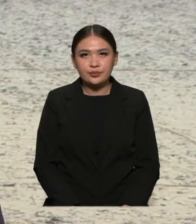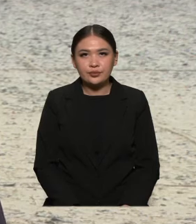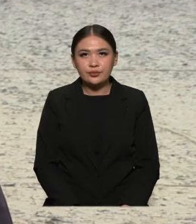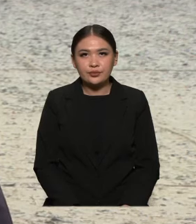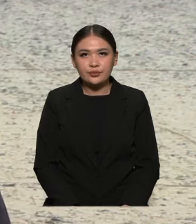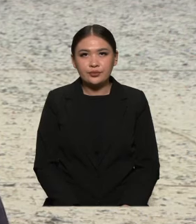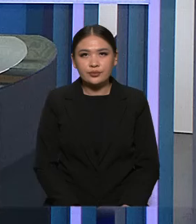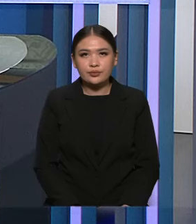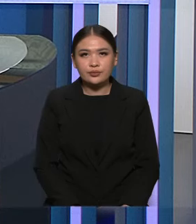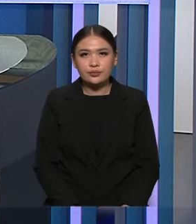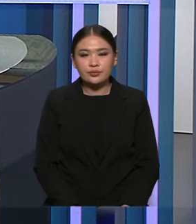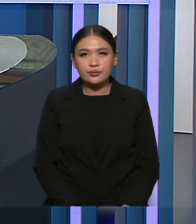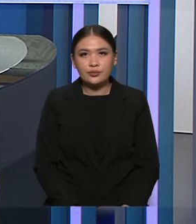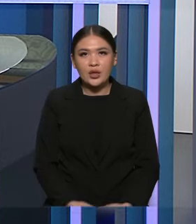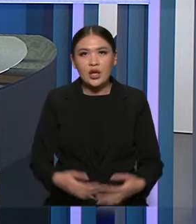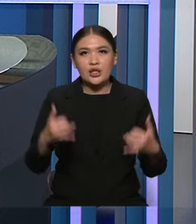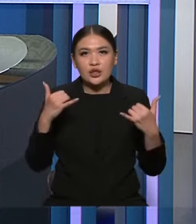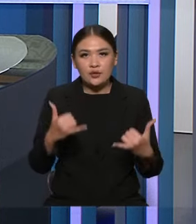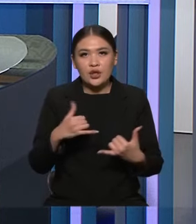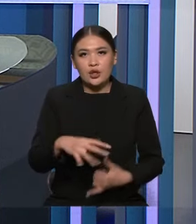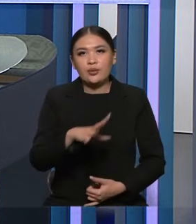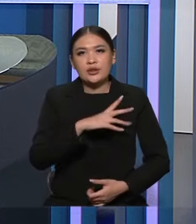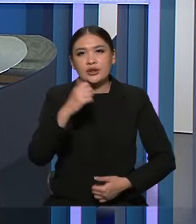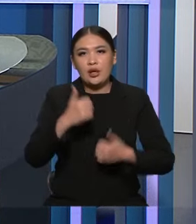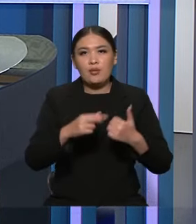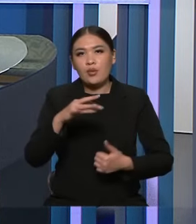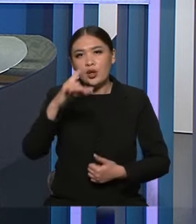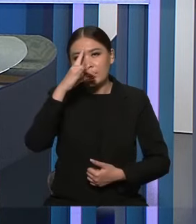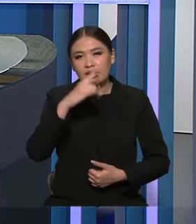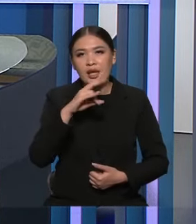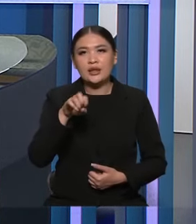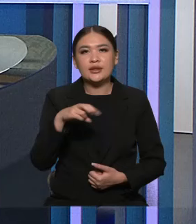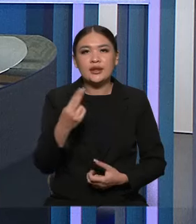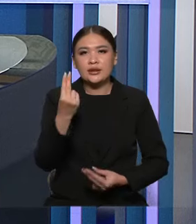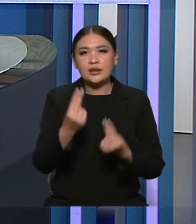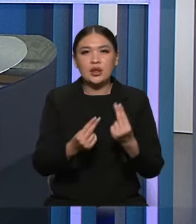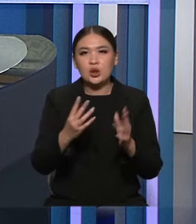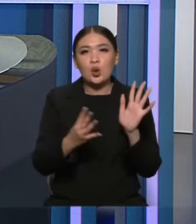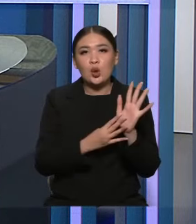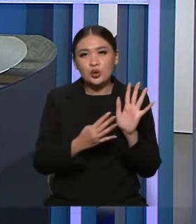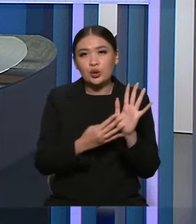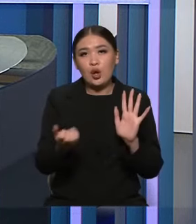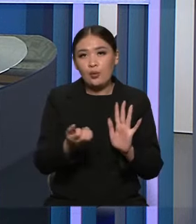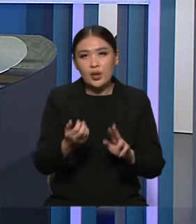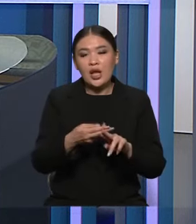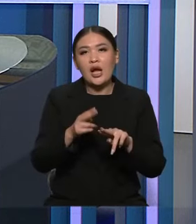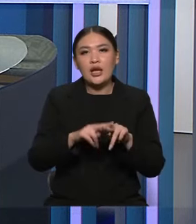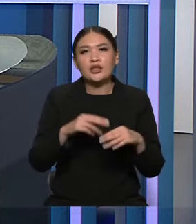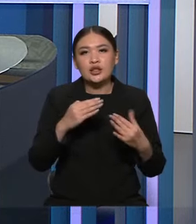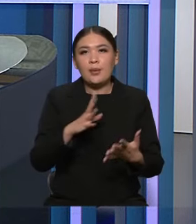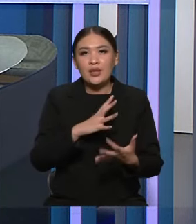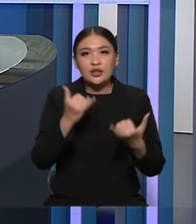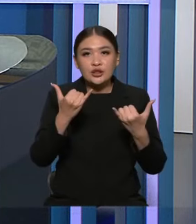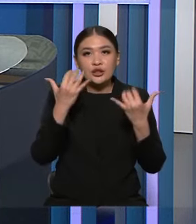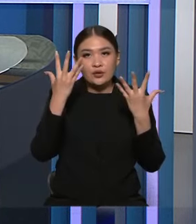Жибек Жолы. И сегодня прошли соревнования по казахской национальной игре «Тоғызқұмалақ». Символично, что они стартовали